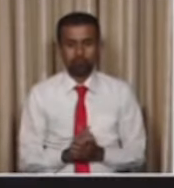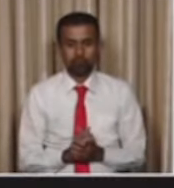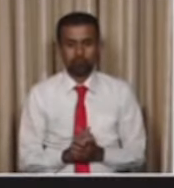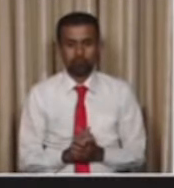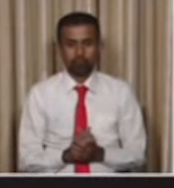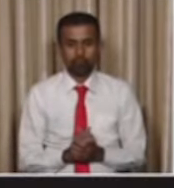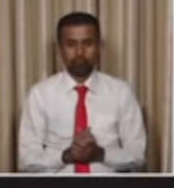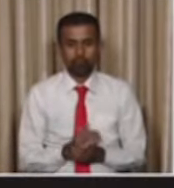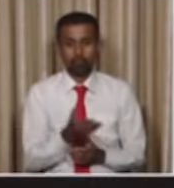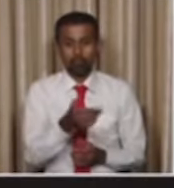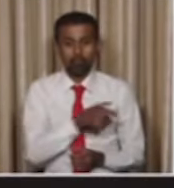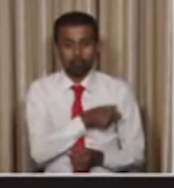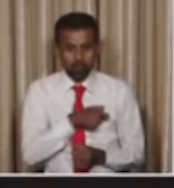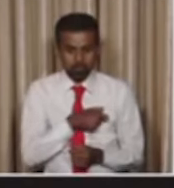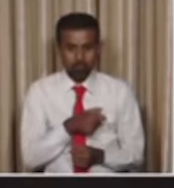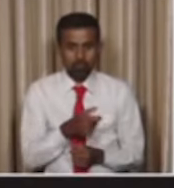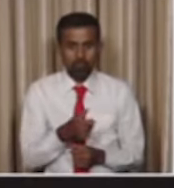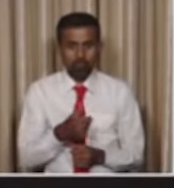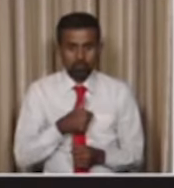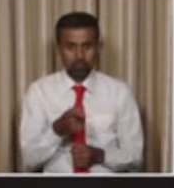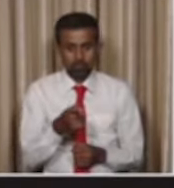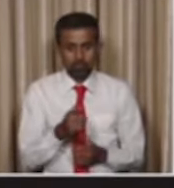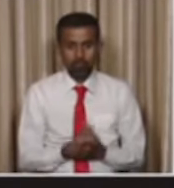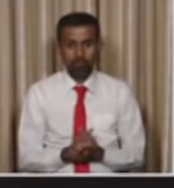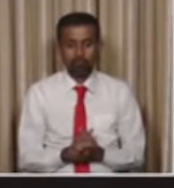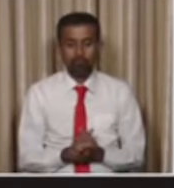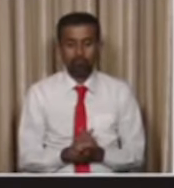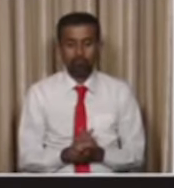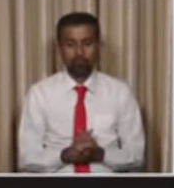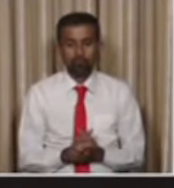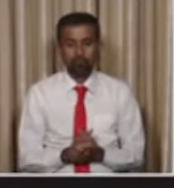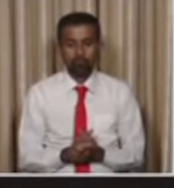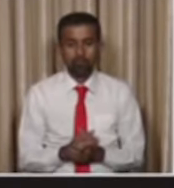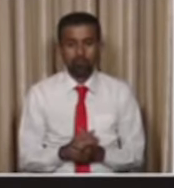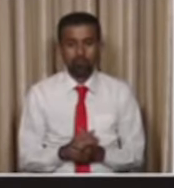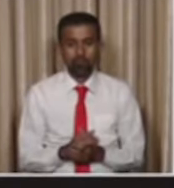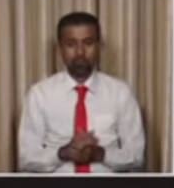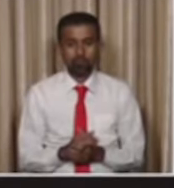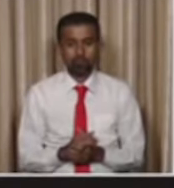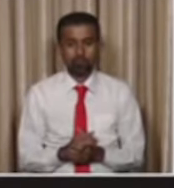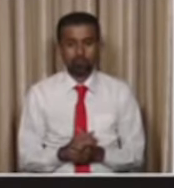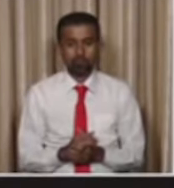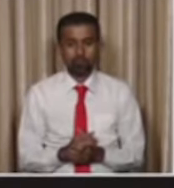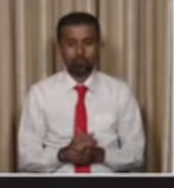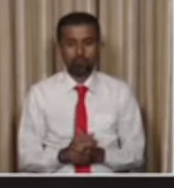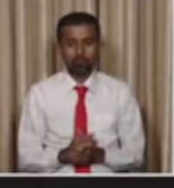සභා නැගිටුමා එකඟද එම ඒ පෑ භාගයේ